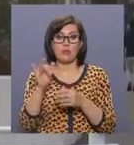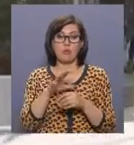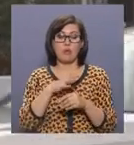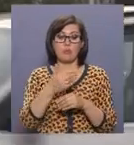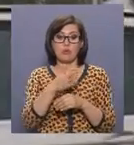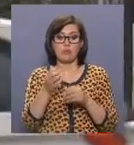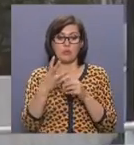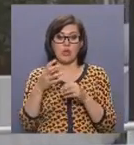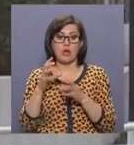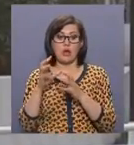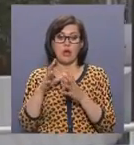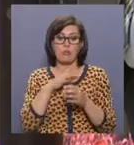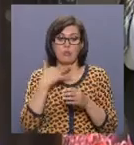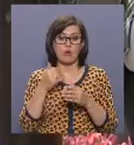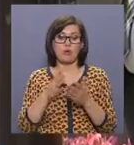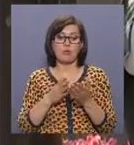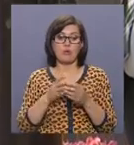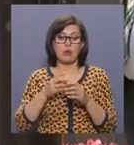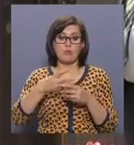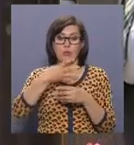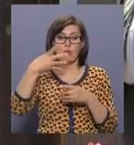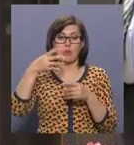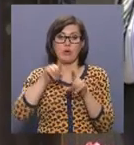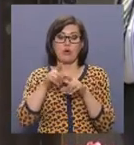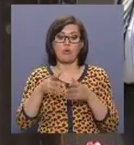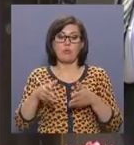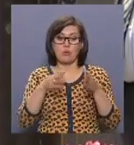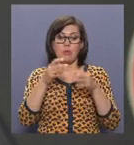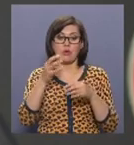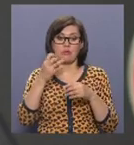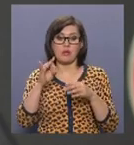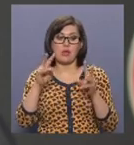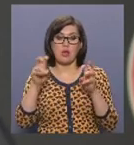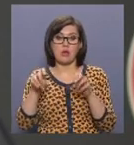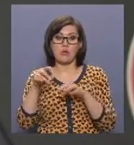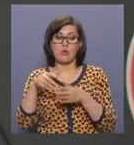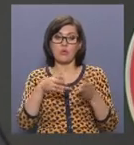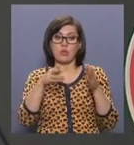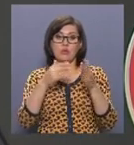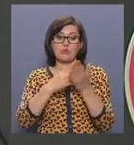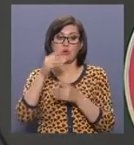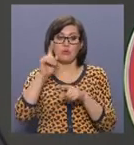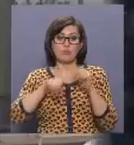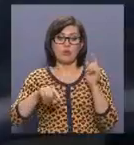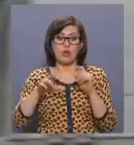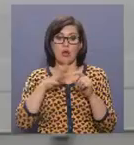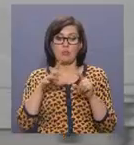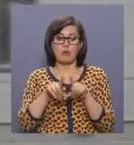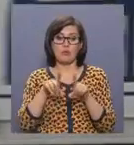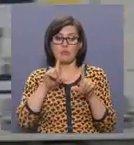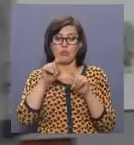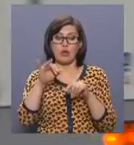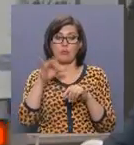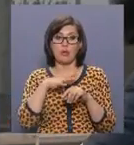мұнда бірнеше қабатты жолайрықтар да көздің жауын алады. Ең жоғары хайвей деп аталатын жолдарда жоғары жылдамдықпен жүйткуге болады.